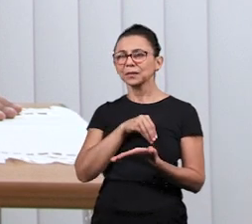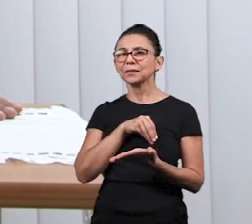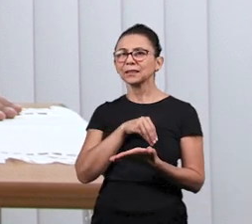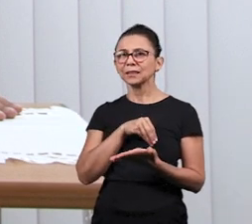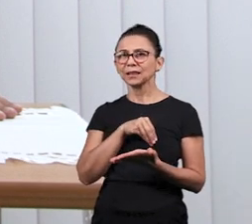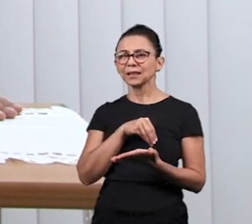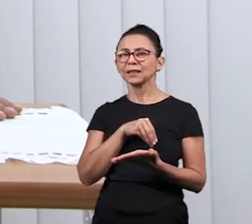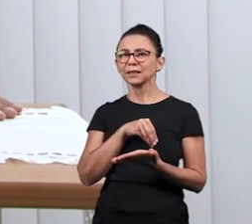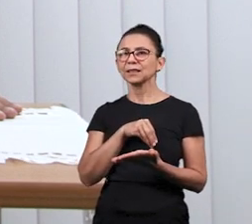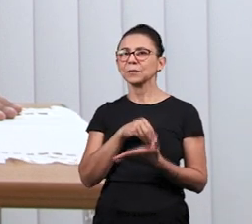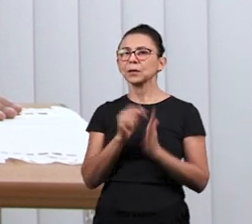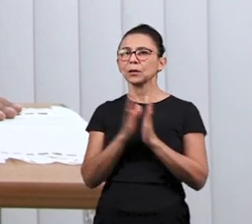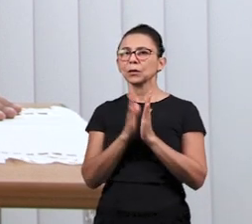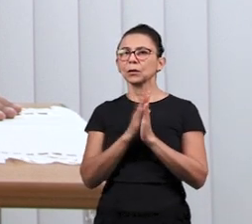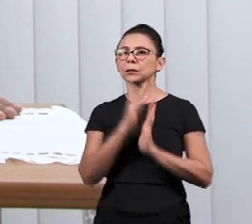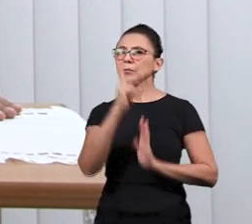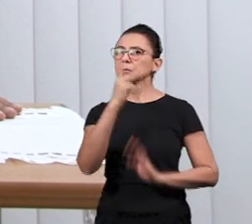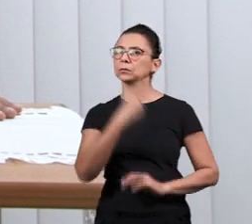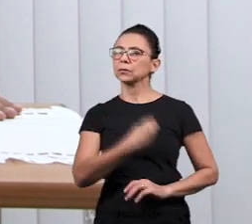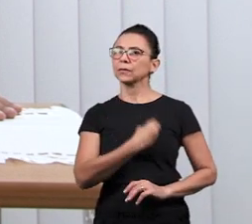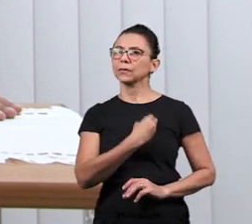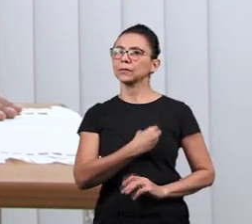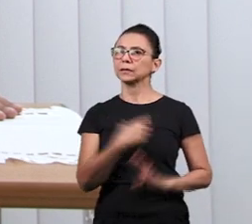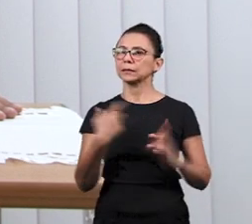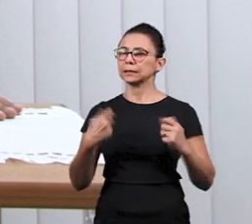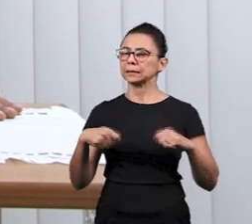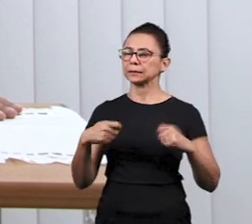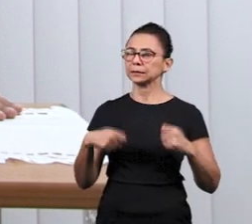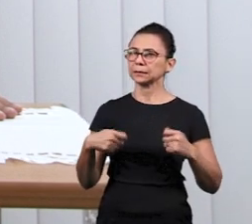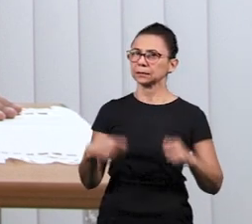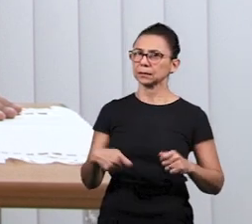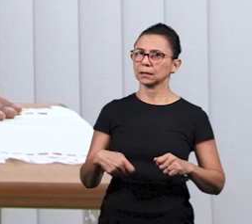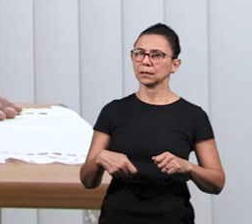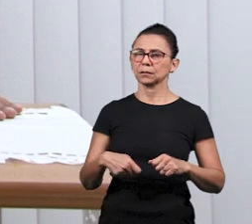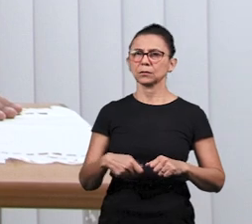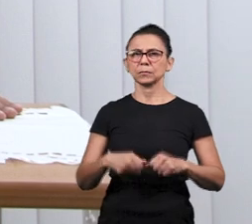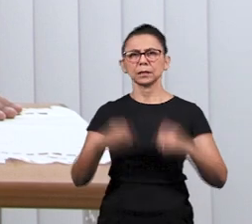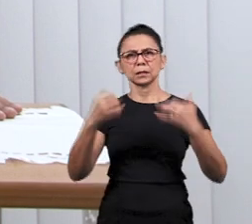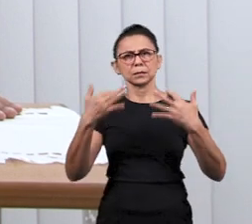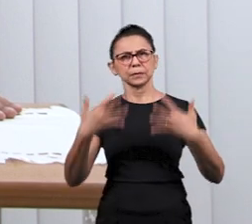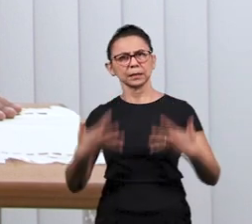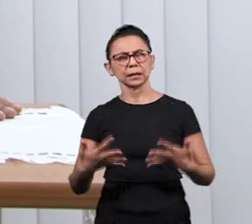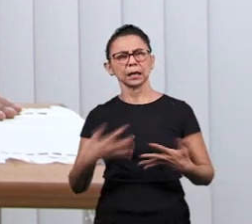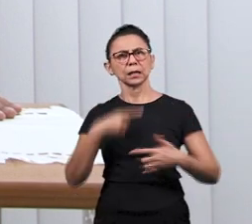позвонить, чтобы за вас помолились, помолились за вашу нужду.